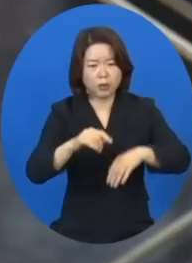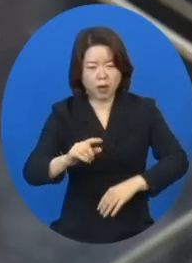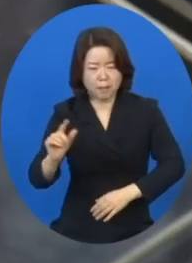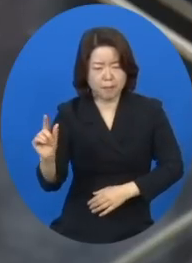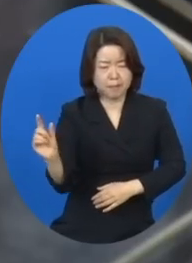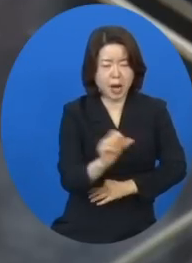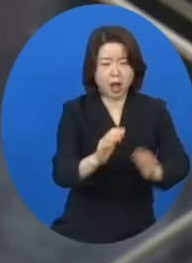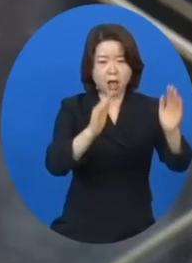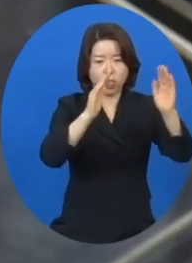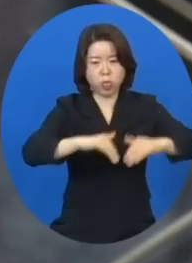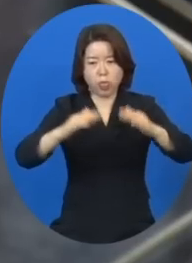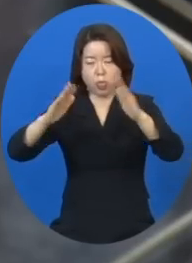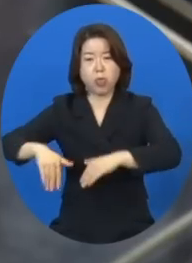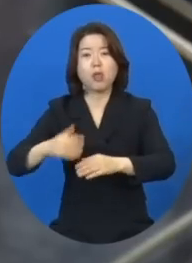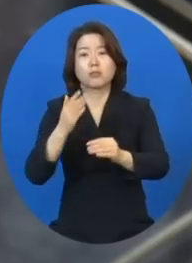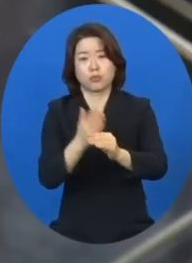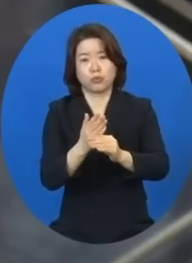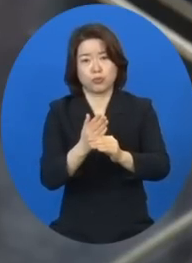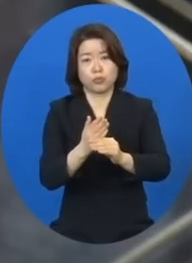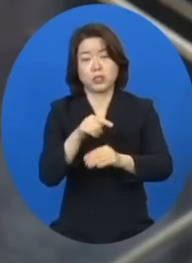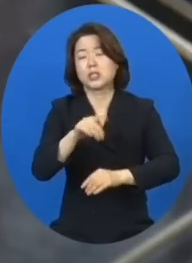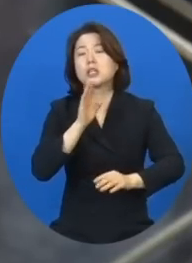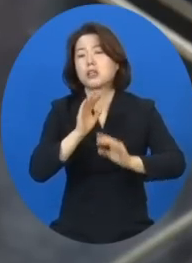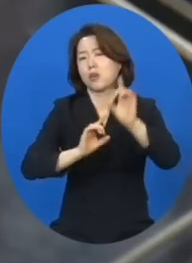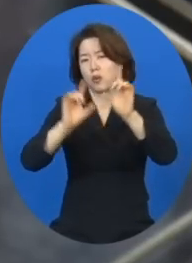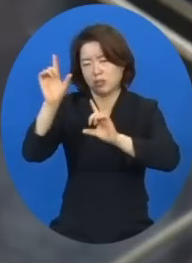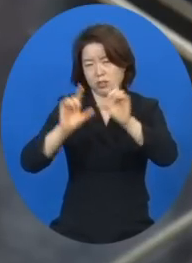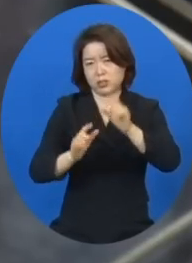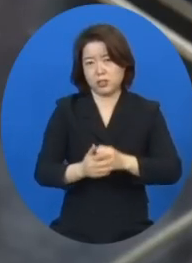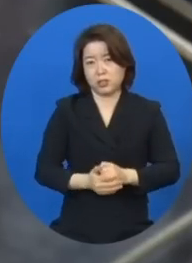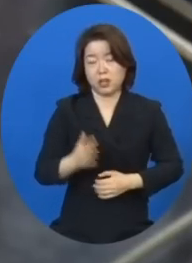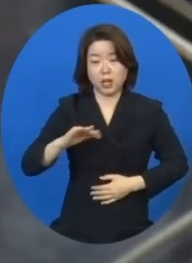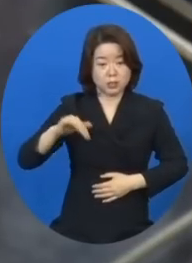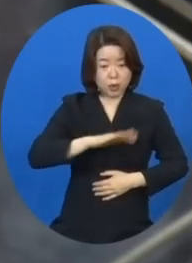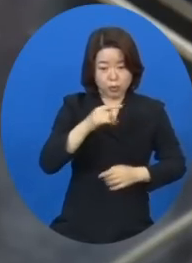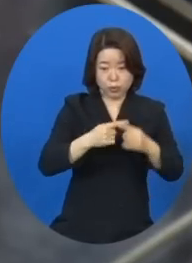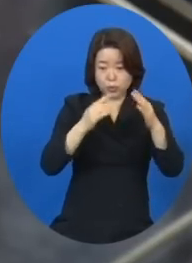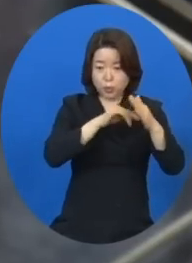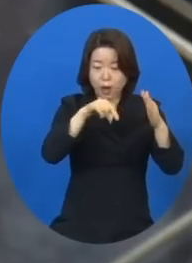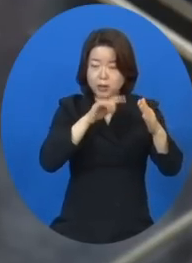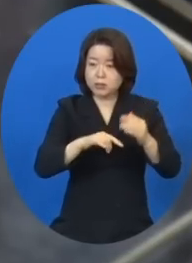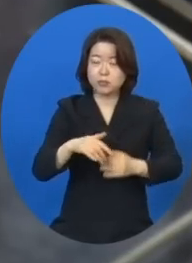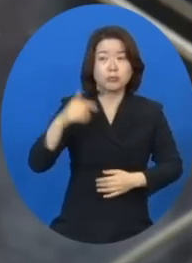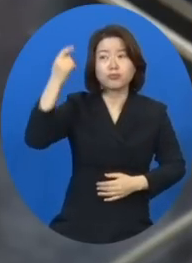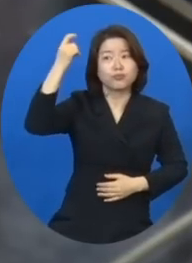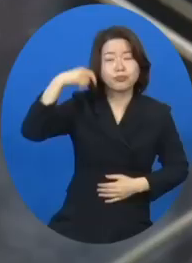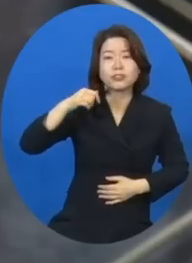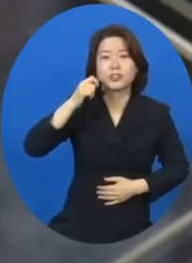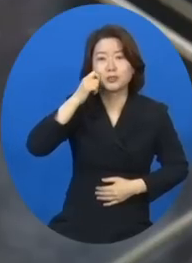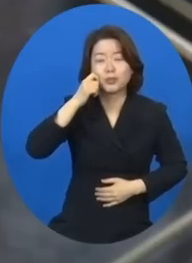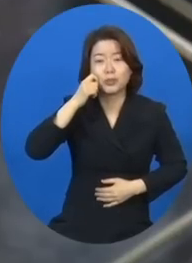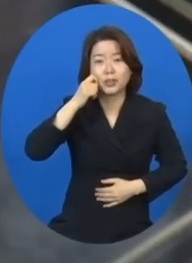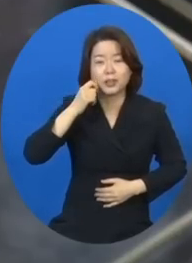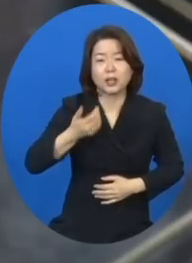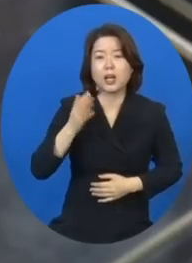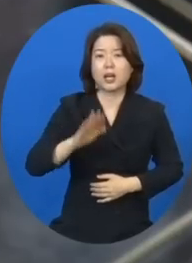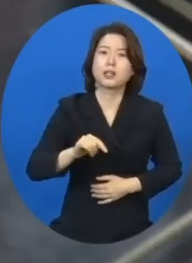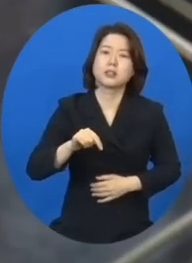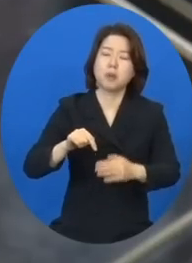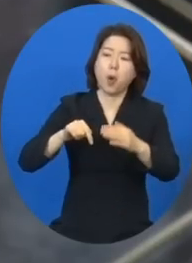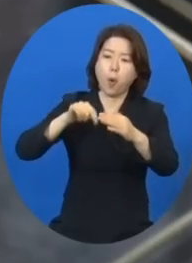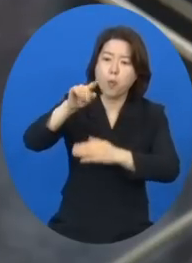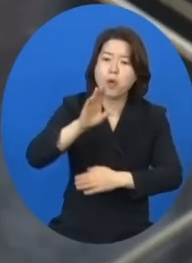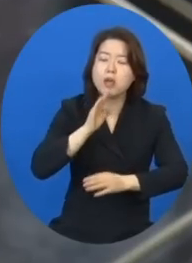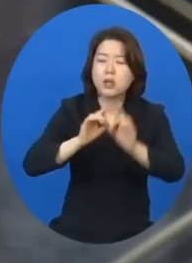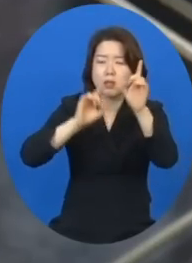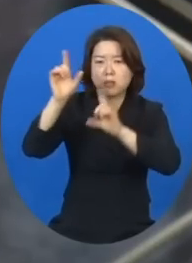이게 현실이에요. 우리 교회에 있으면 느낄 수 없는 감정이긴 하지만 그 현실을 분명히 알고